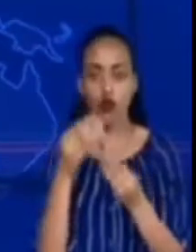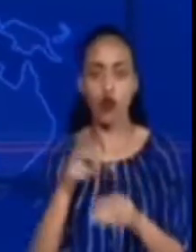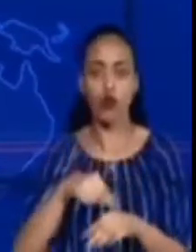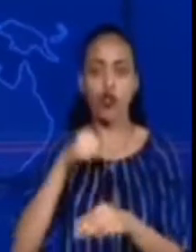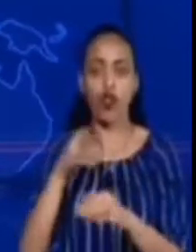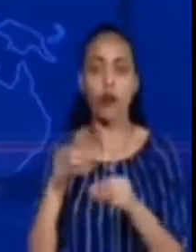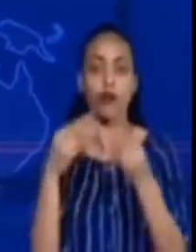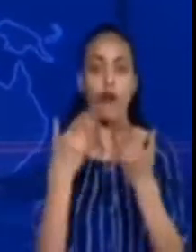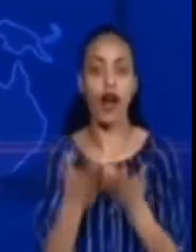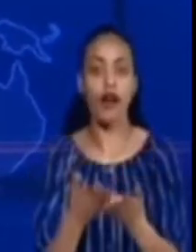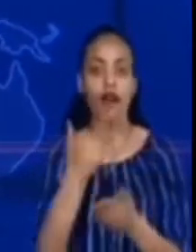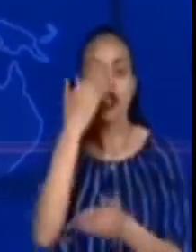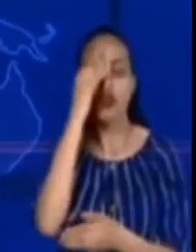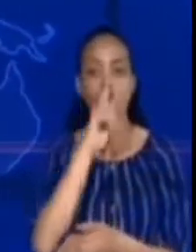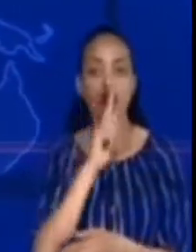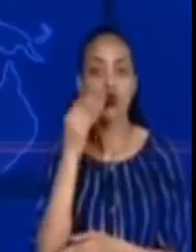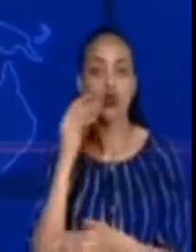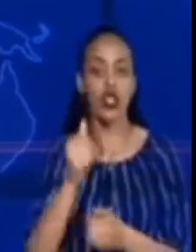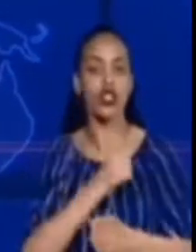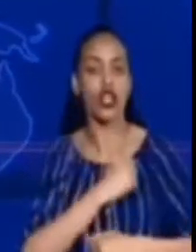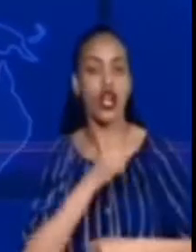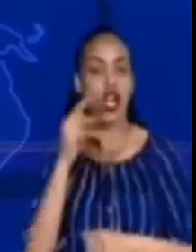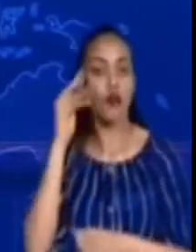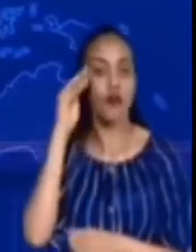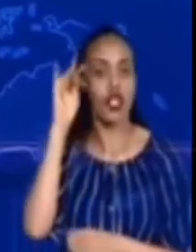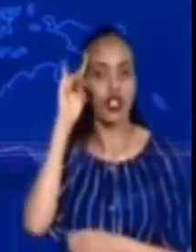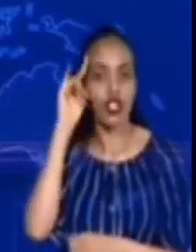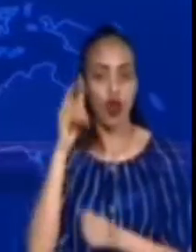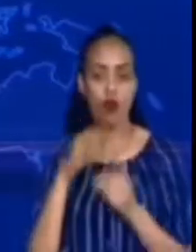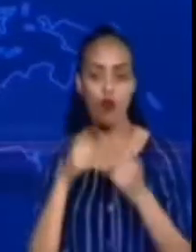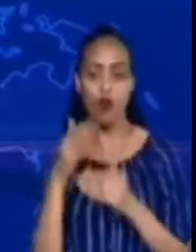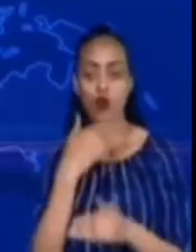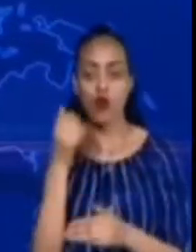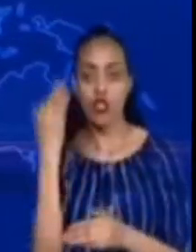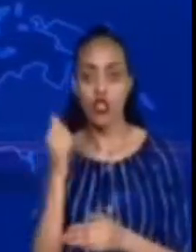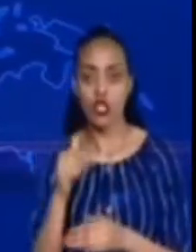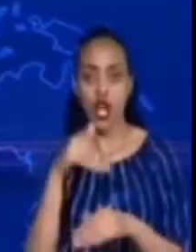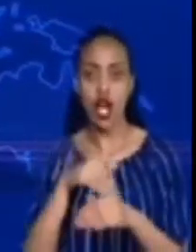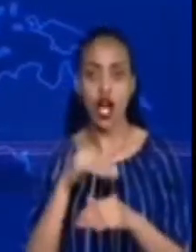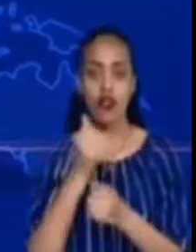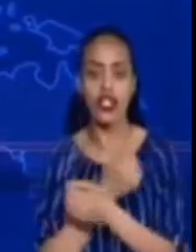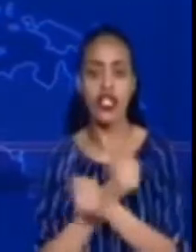ለማኝ የለማኝ ልጅ አንተ ቤጋርስ የሚገርማችሁ